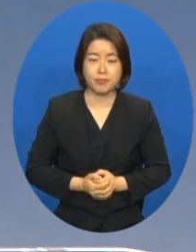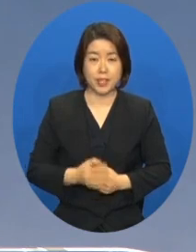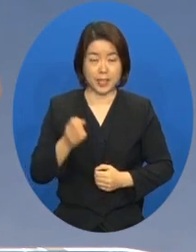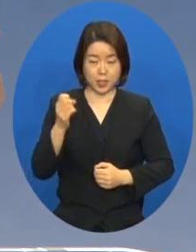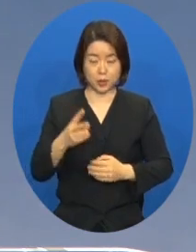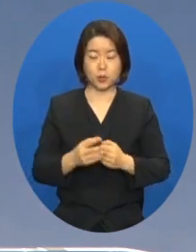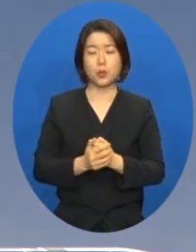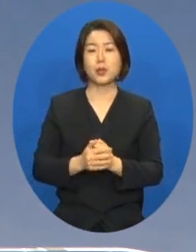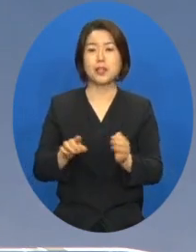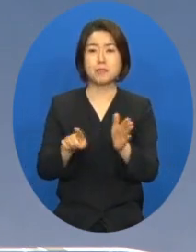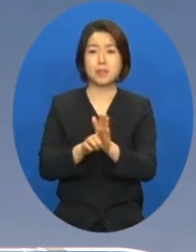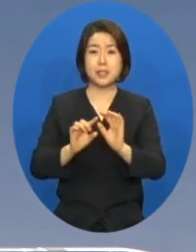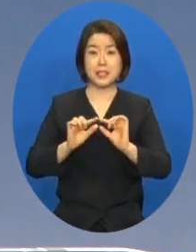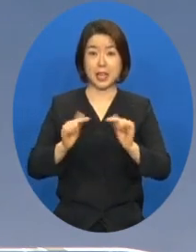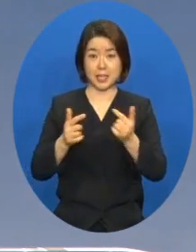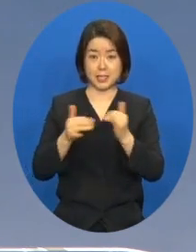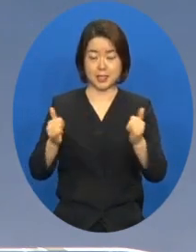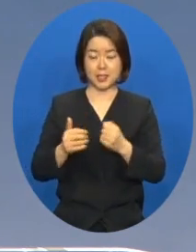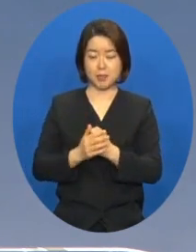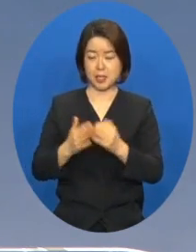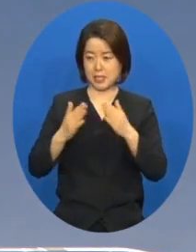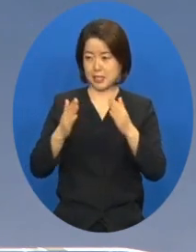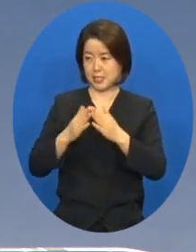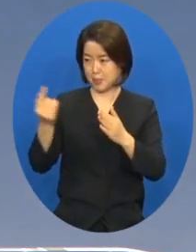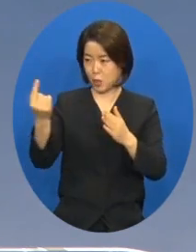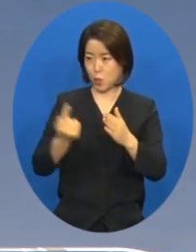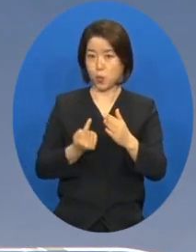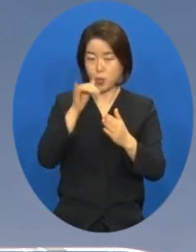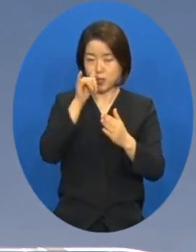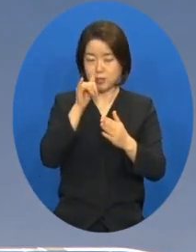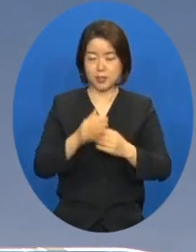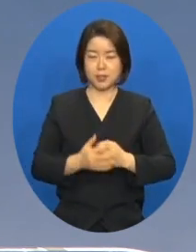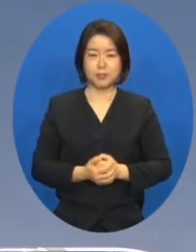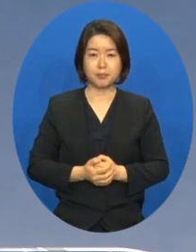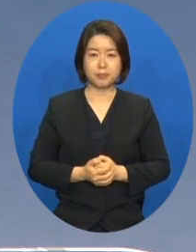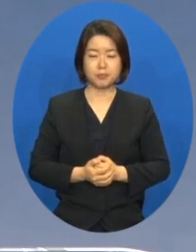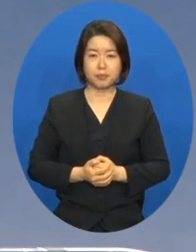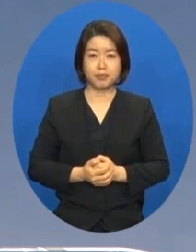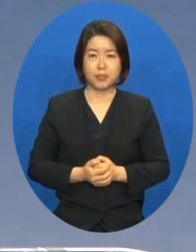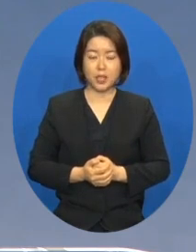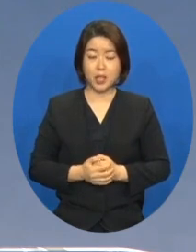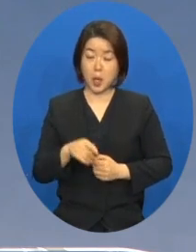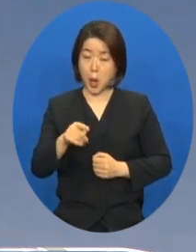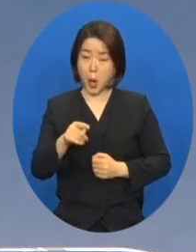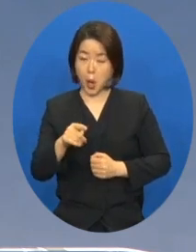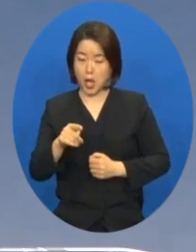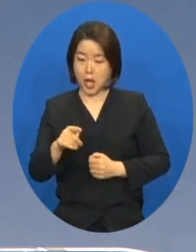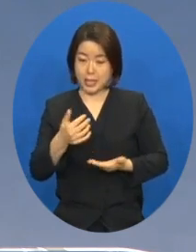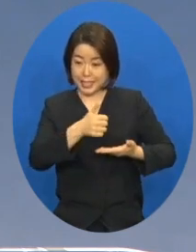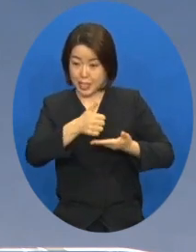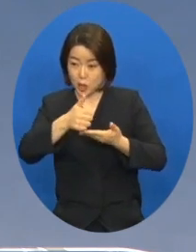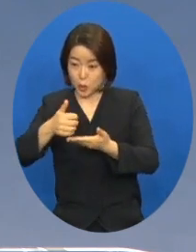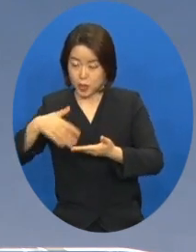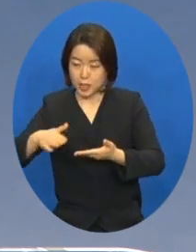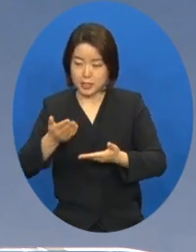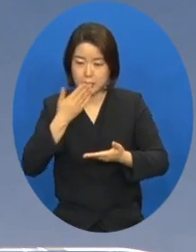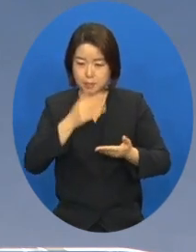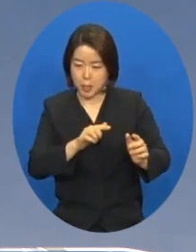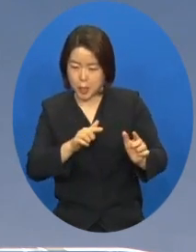또는 불신자가 집에 초청을 했습니다. 근데 갔더니 아주 고기 요리를 해서